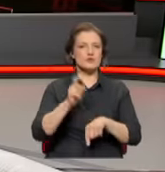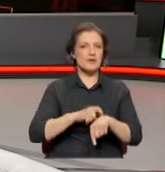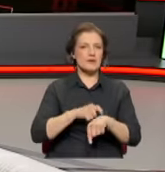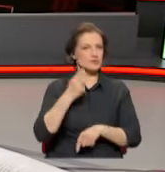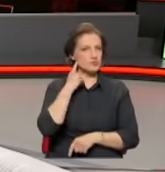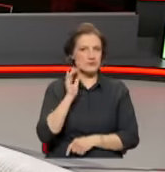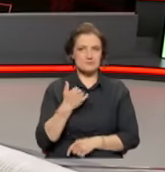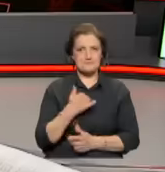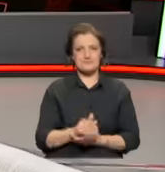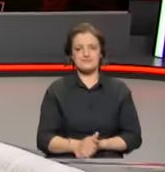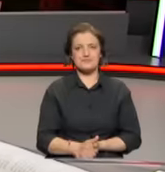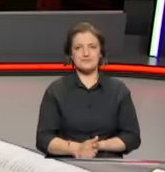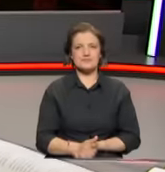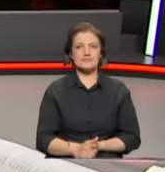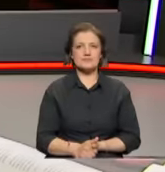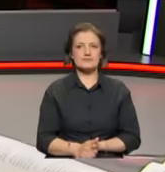duymadım.